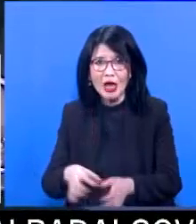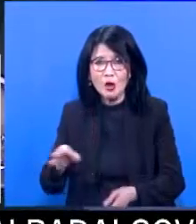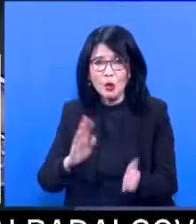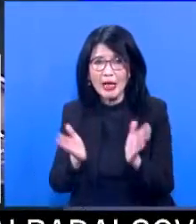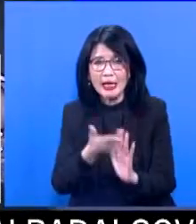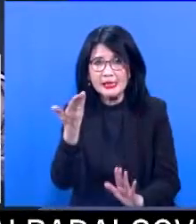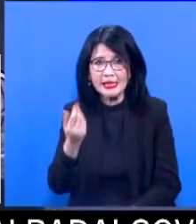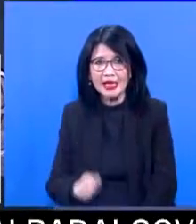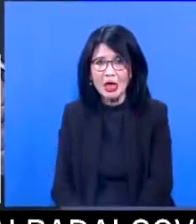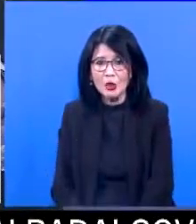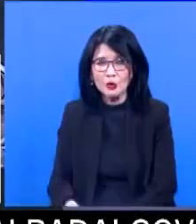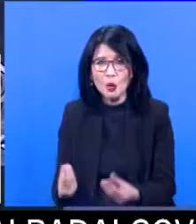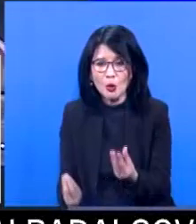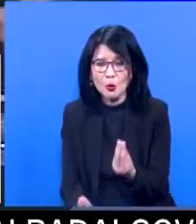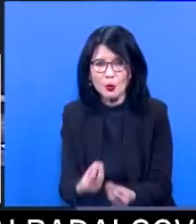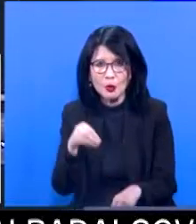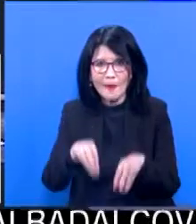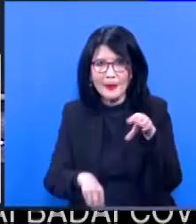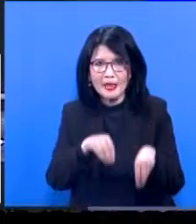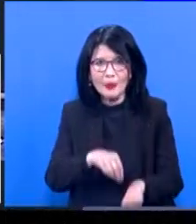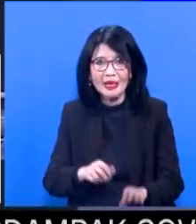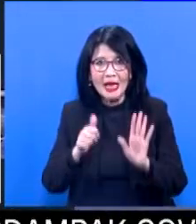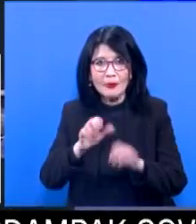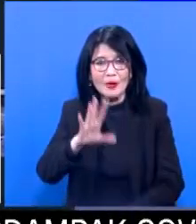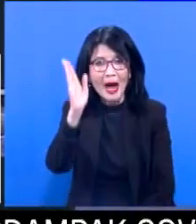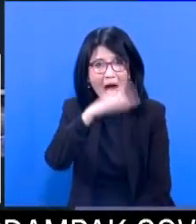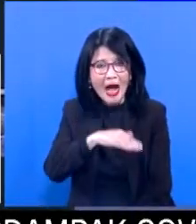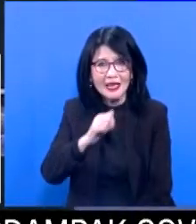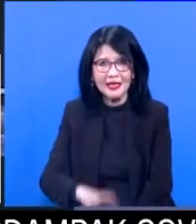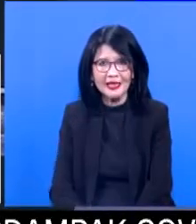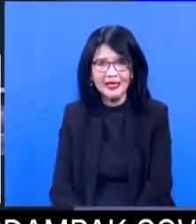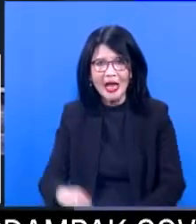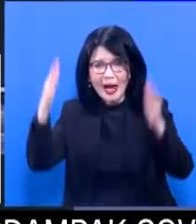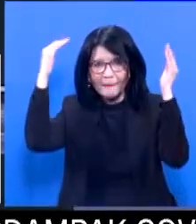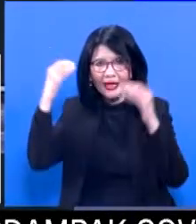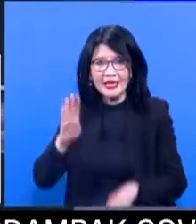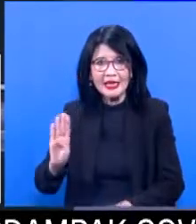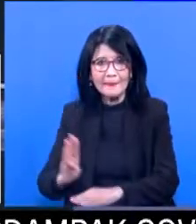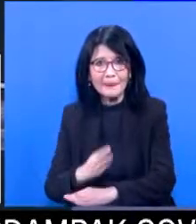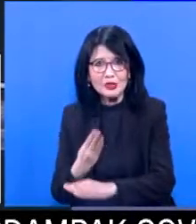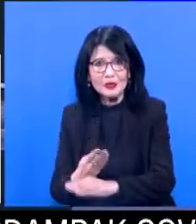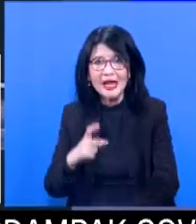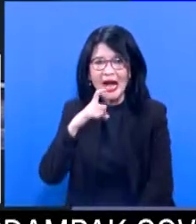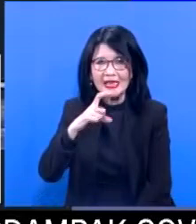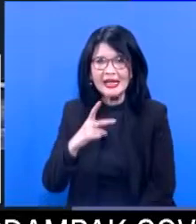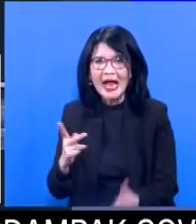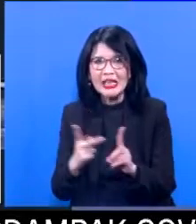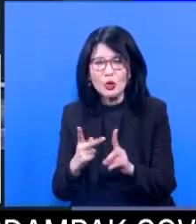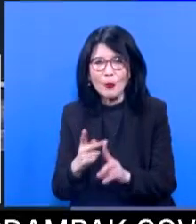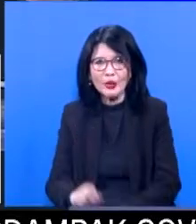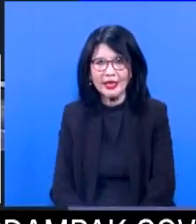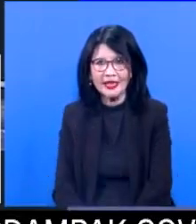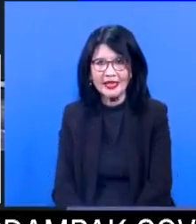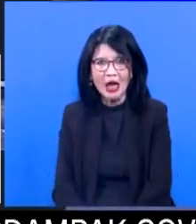buah melon kualitas premium dalam waktu 65 hari. Sementara itu, petani di Banyumas menerapkan teknik hidroponik dan